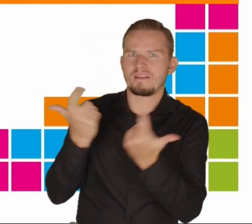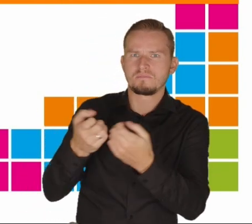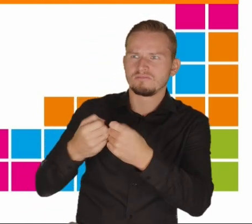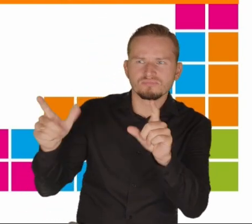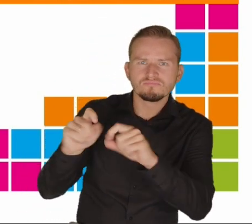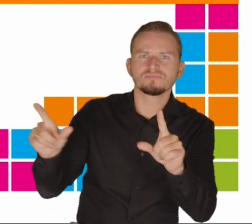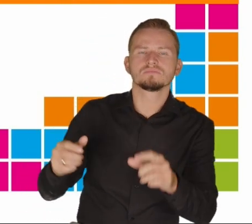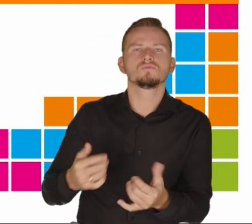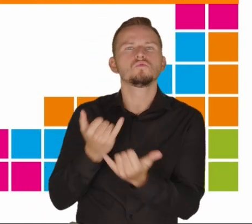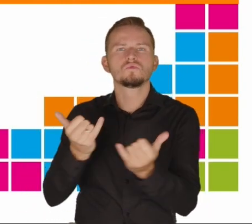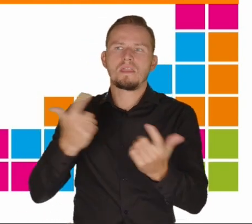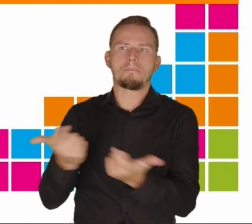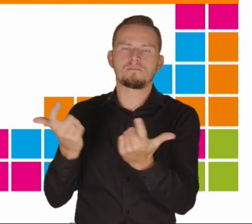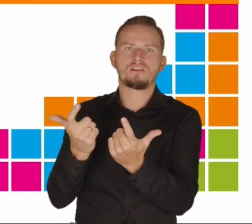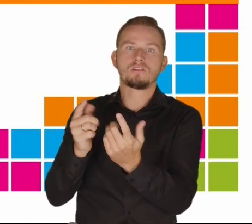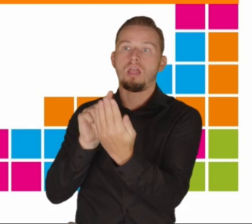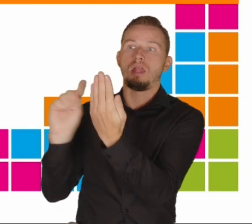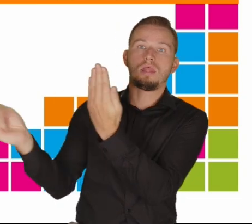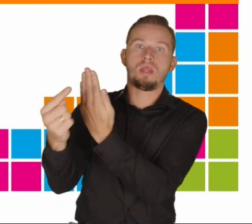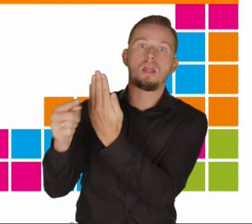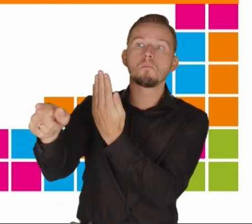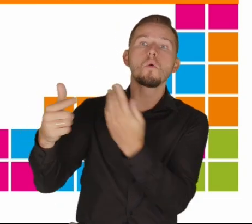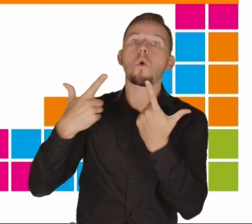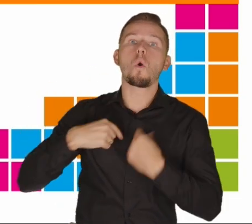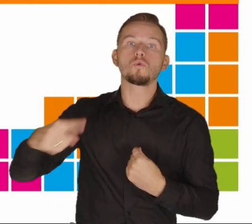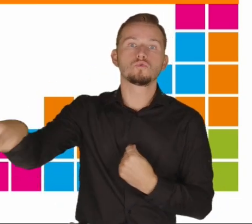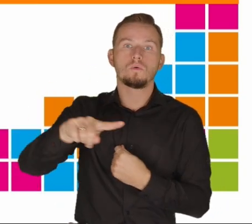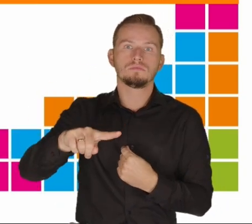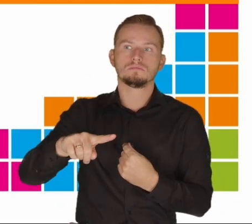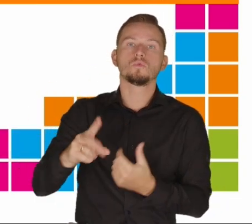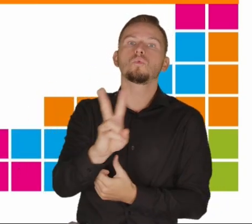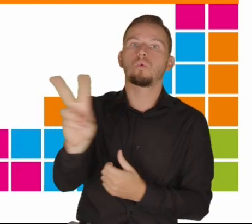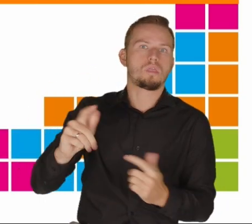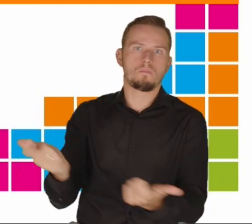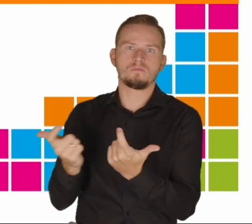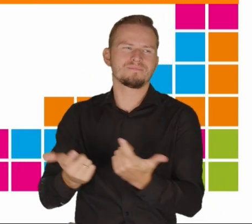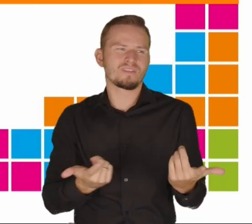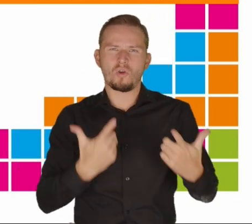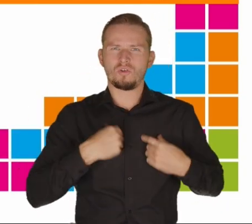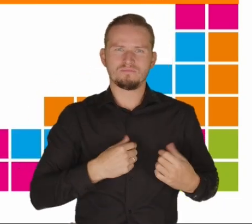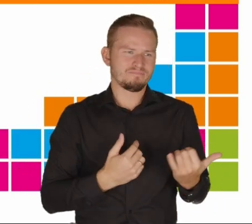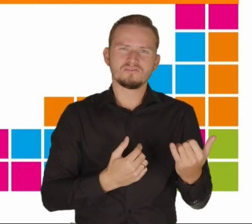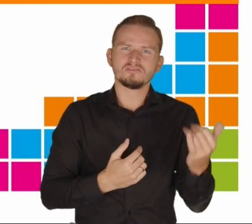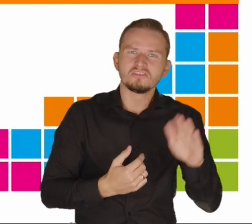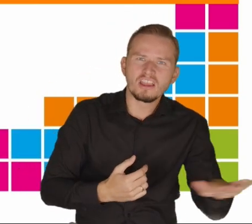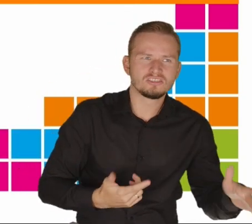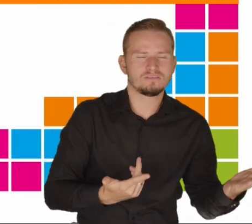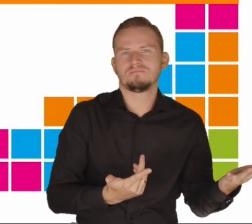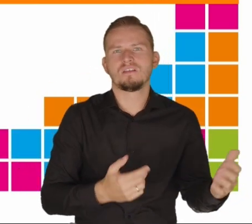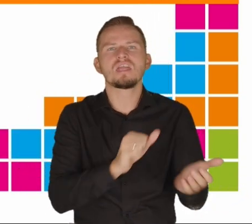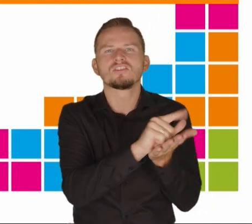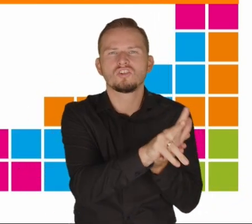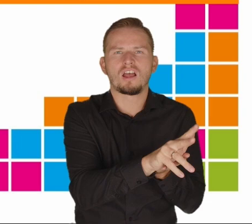osobami, to, że niebezpieczne osoby mogą wejść w kontakt z osobą, dzieckiem czy osobą nastoletnią,